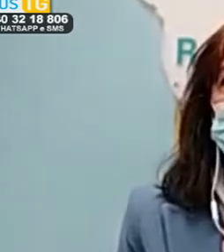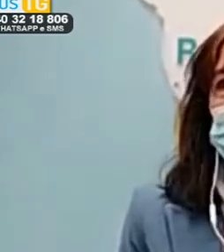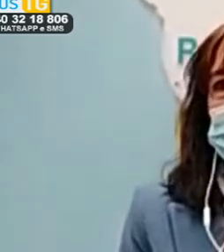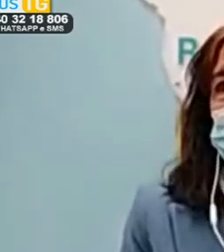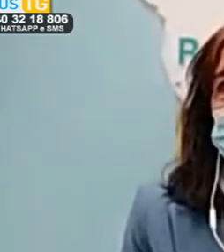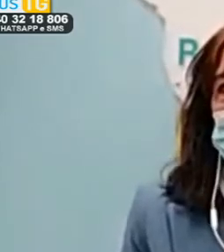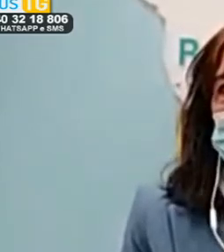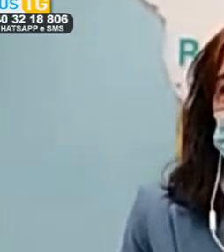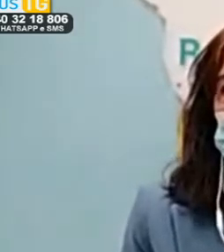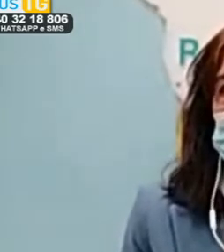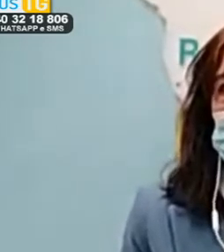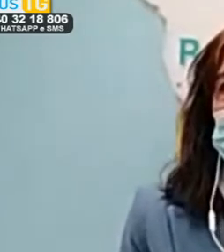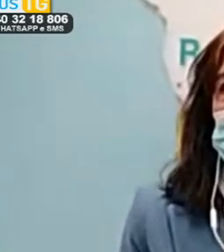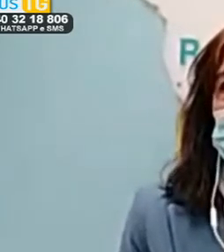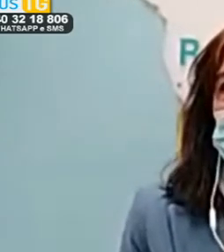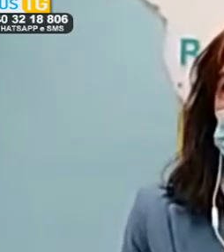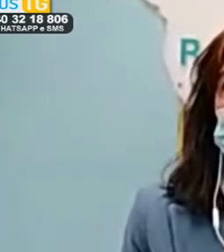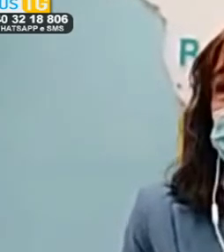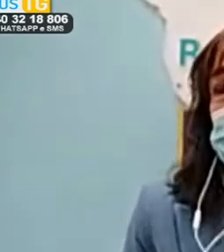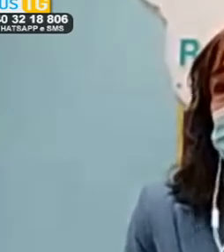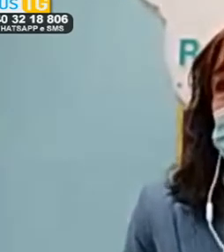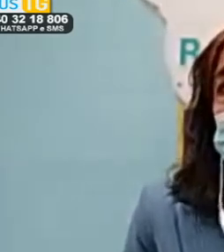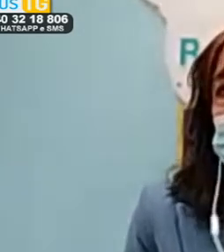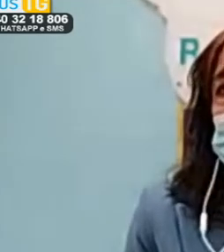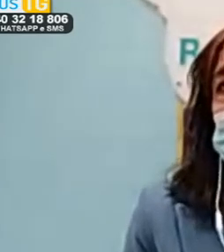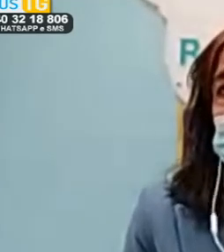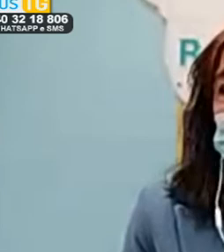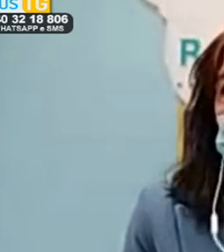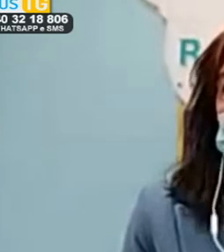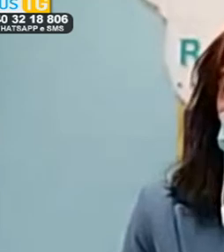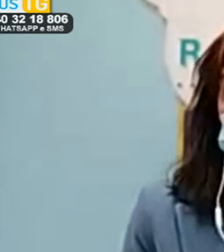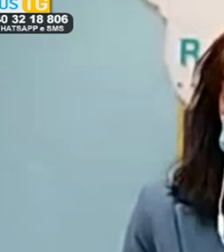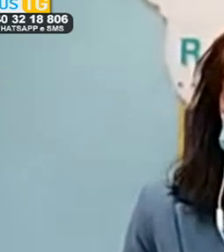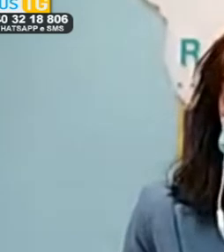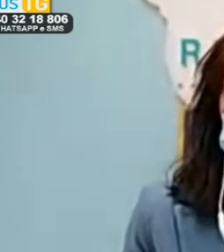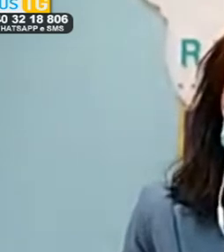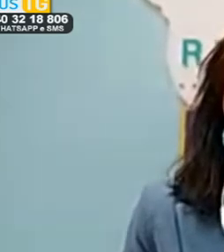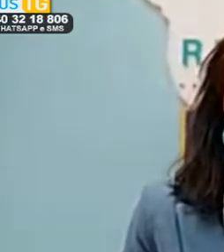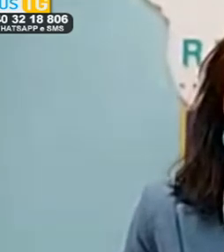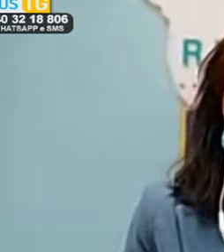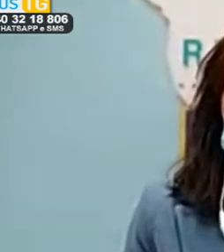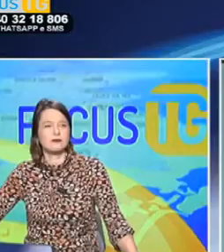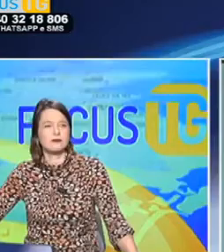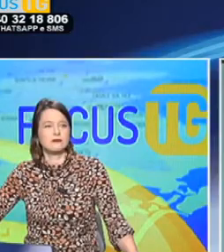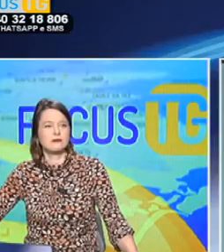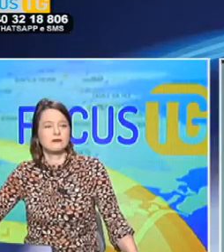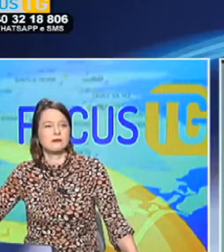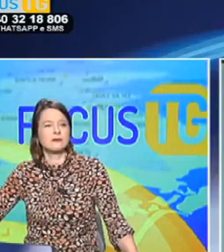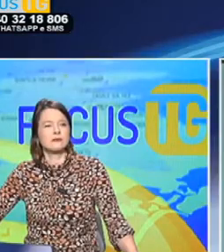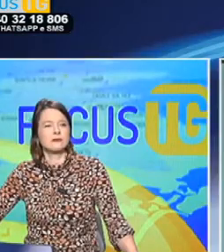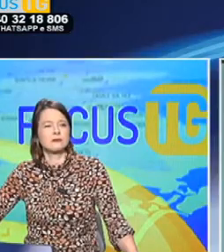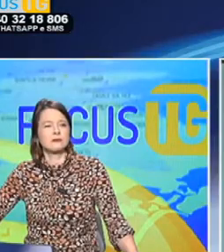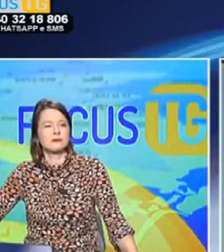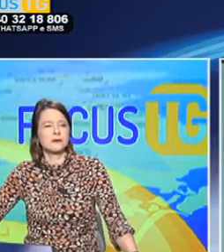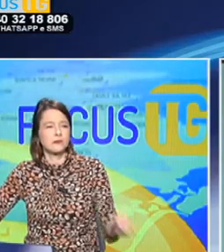questa sta diventando veramente una cosa che è diventata complicata anche per le stesse scuole guida, ovviamente. Certo. E quindi chiedono